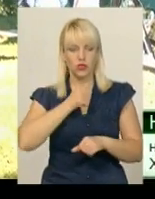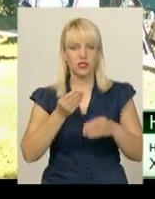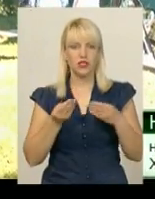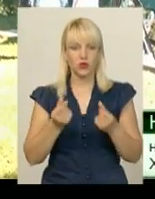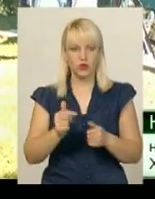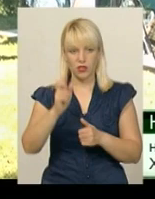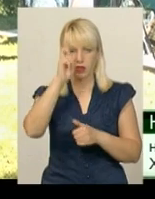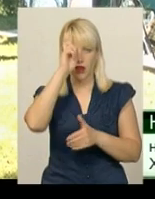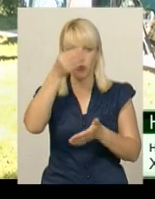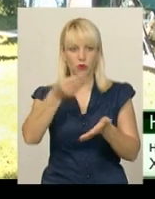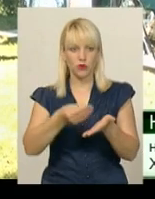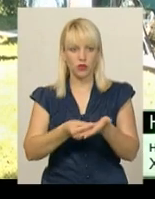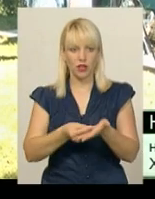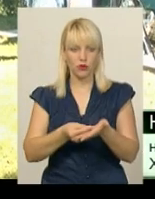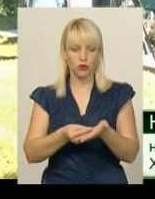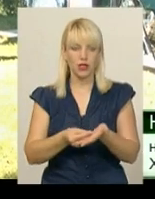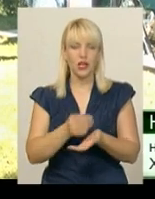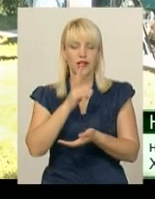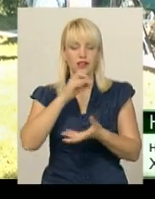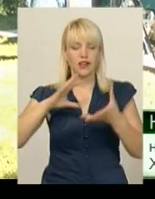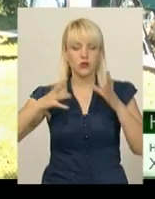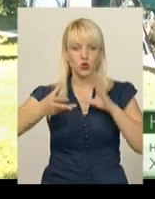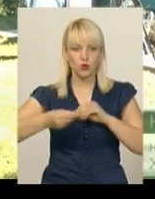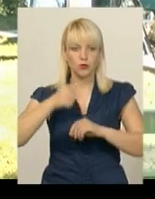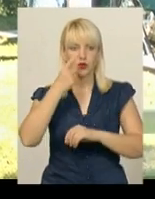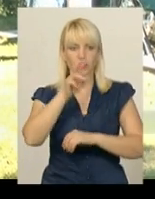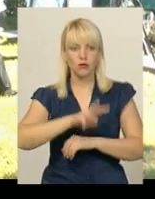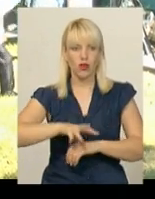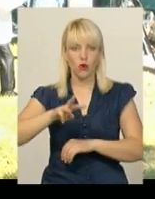з державного бюджету на суму